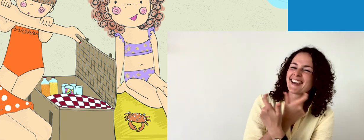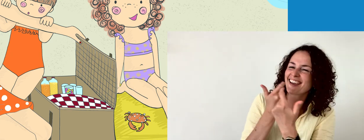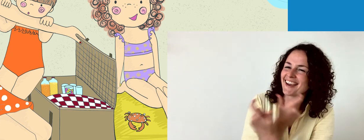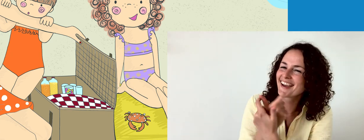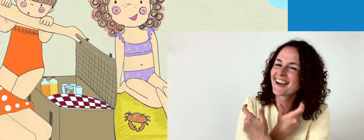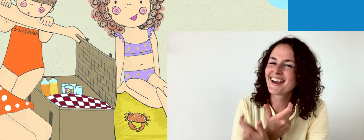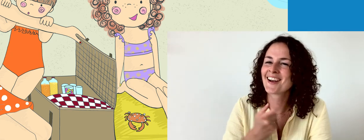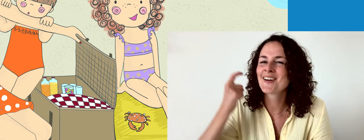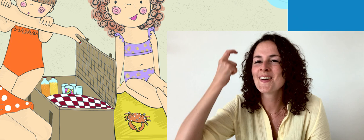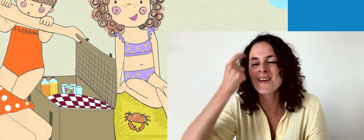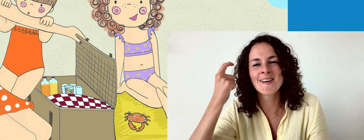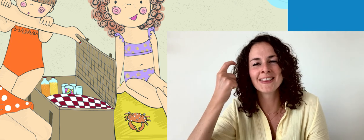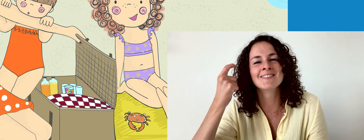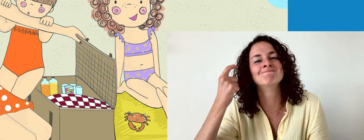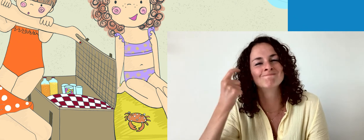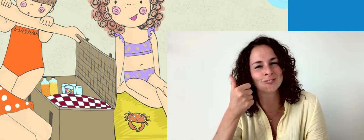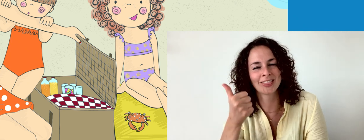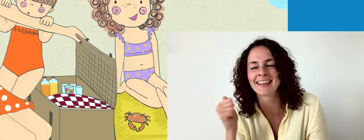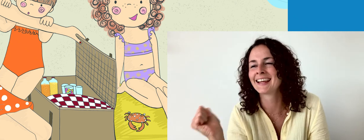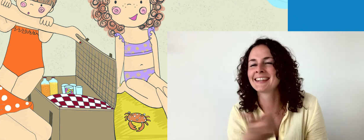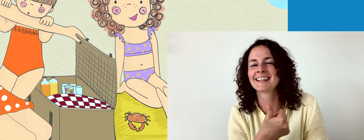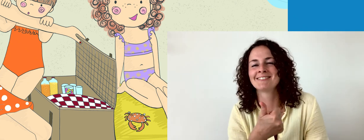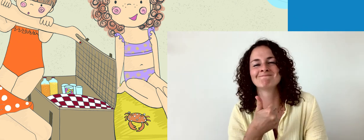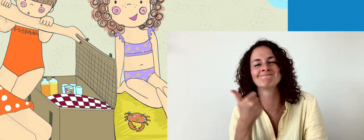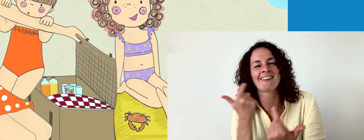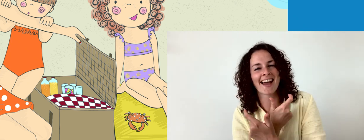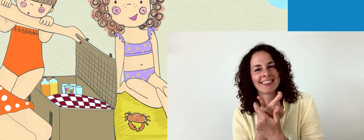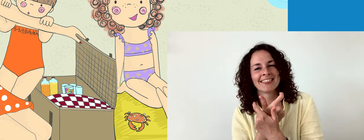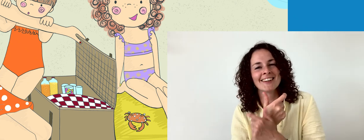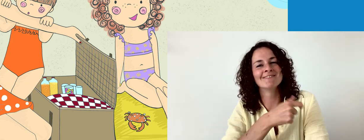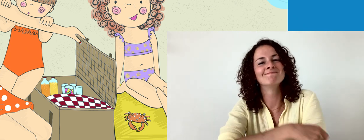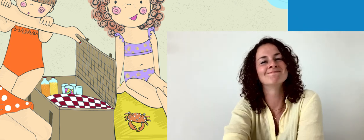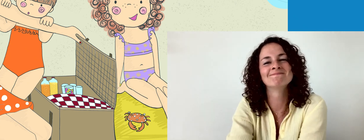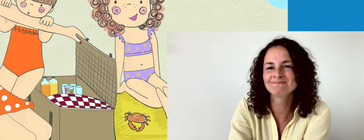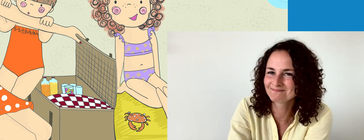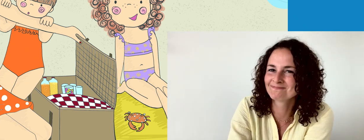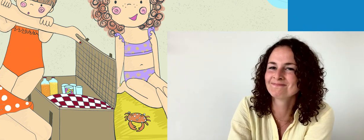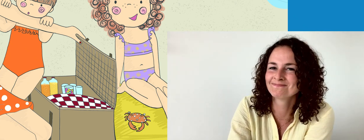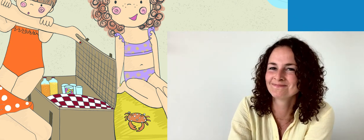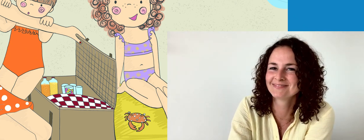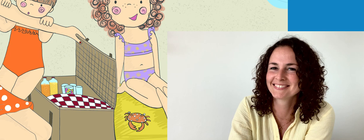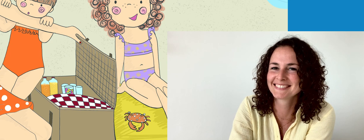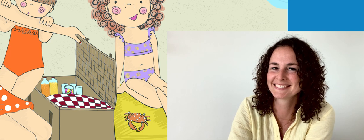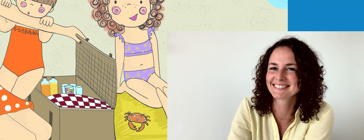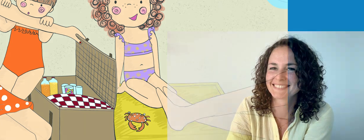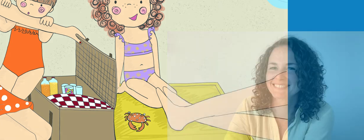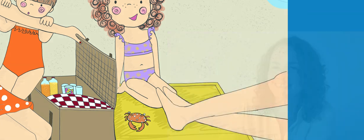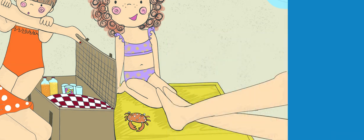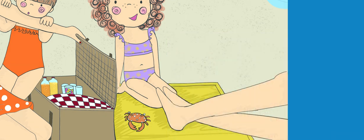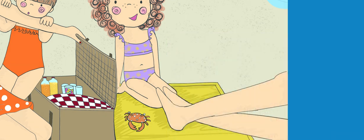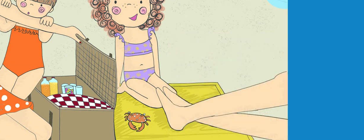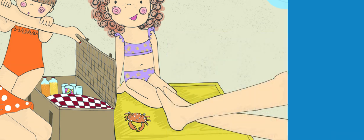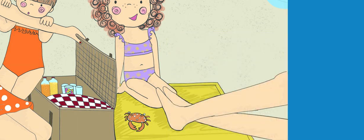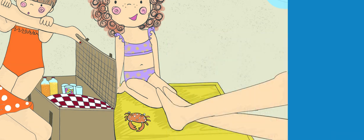Mare mama en papa bulderen van het lachen Ja Ode had nu toch iedereen goed